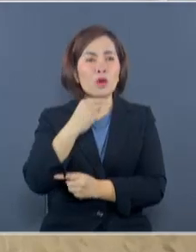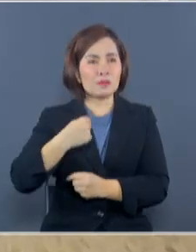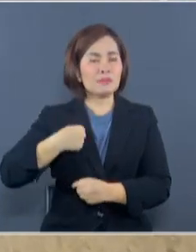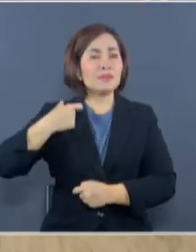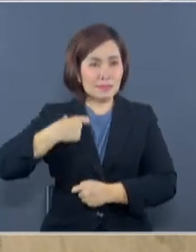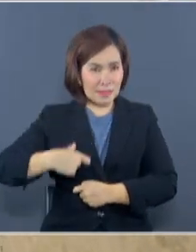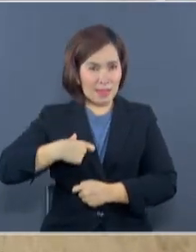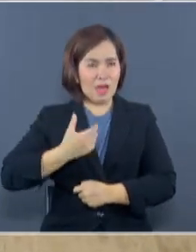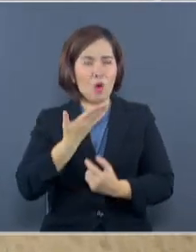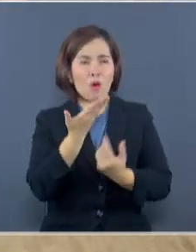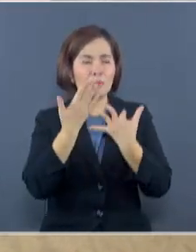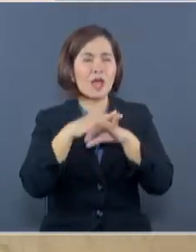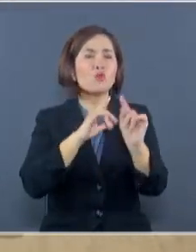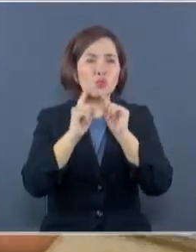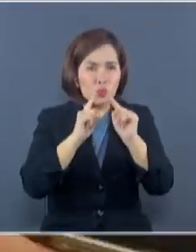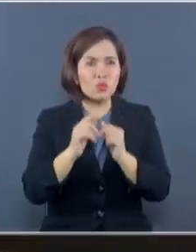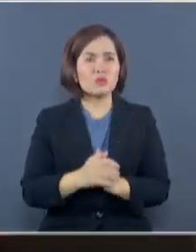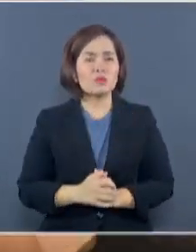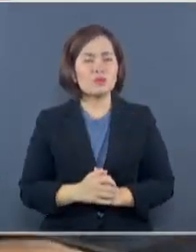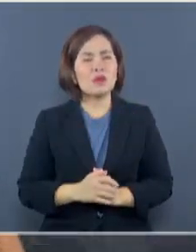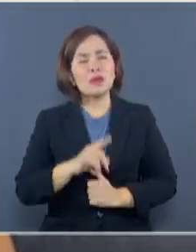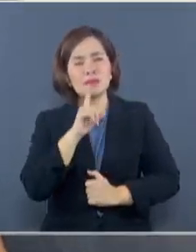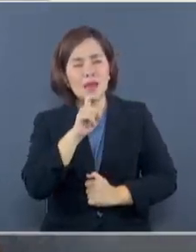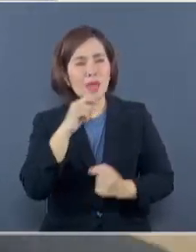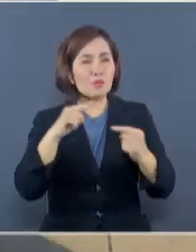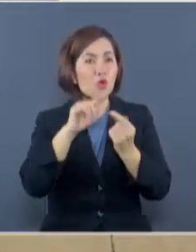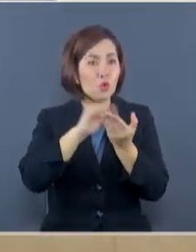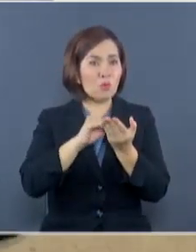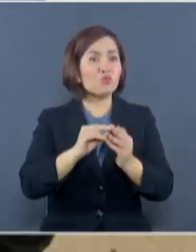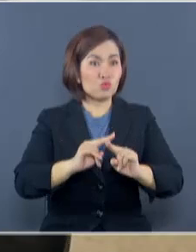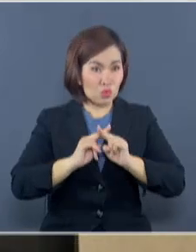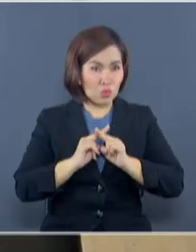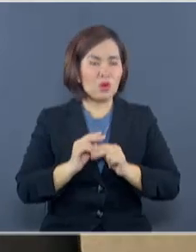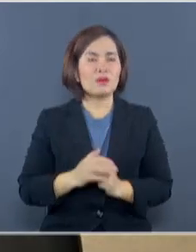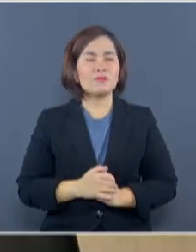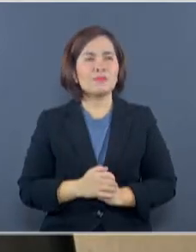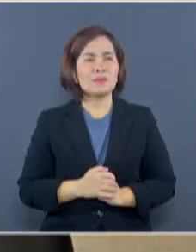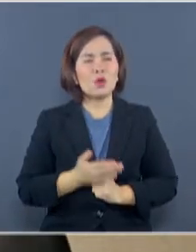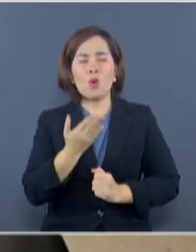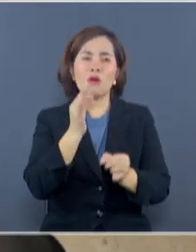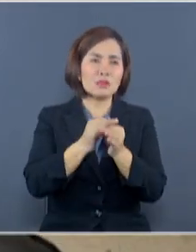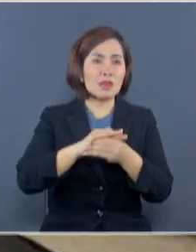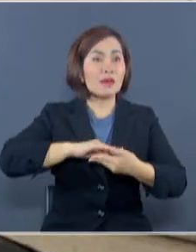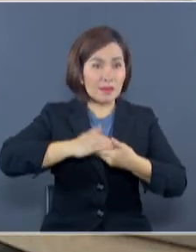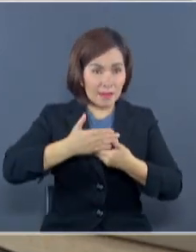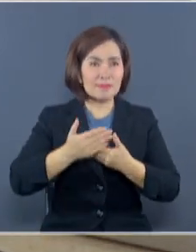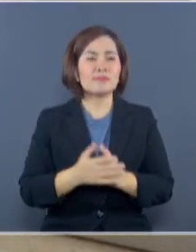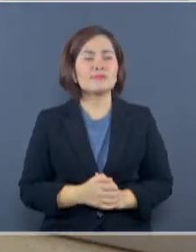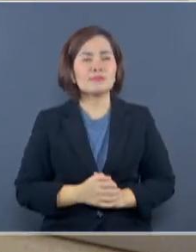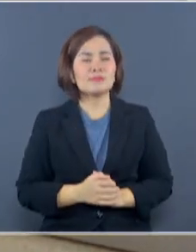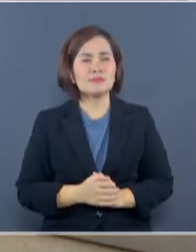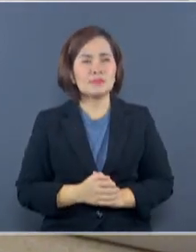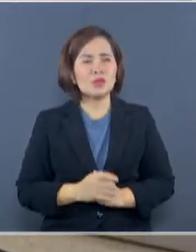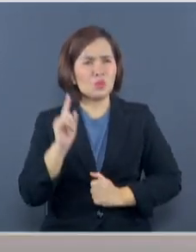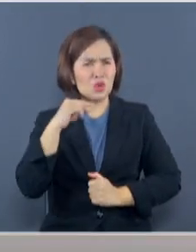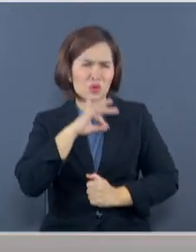ติดต่อมาคุยด้วยมีการสอบถามข้อมูลส่วนตัวของเธอภัยนะคะขอเลขบัญชีธนาคารของเธอด้วย